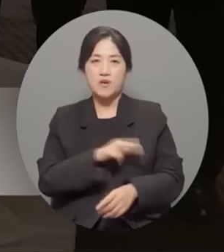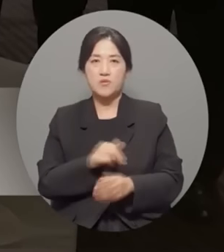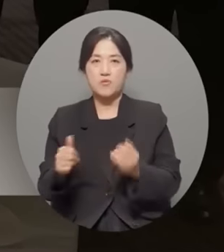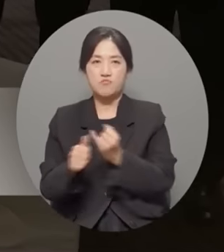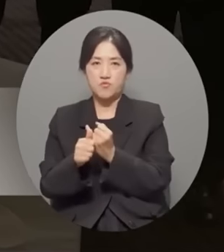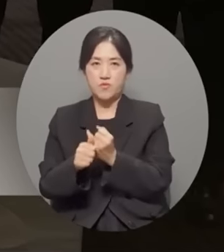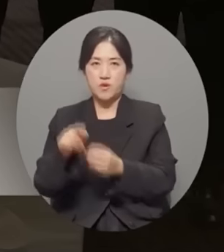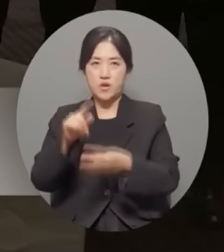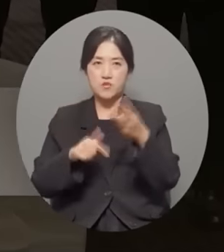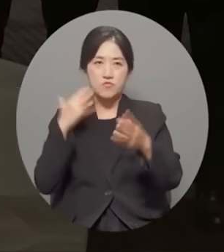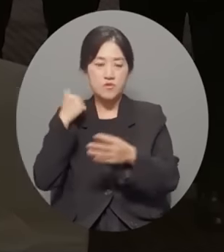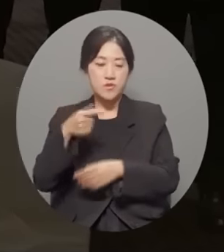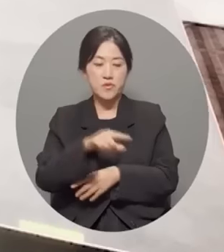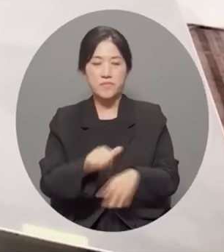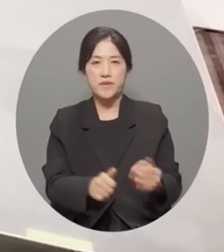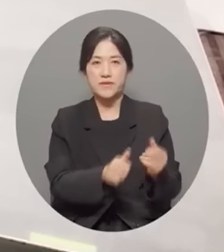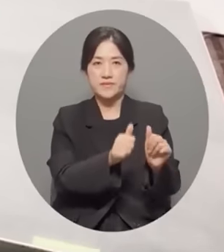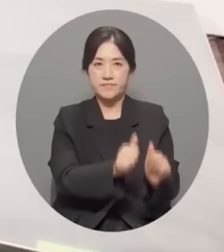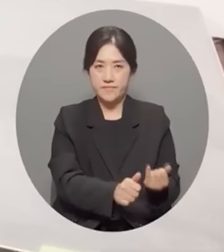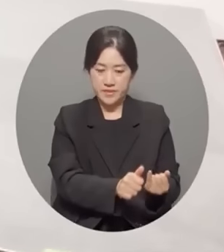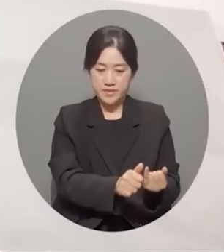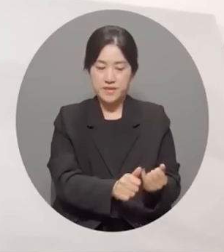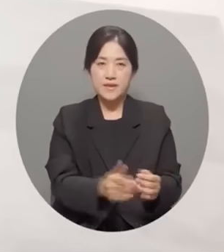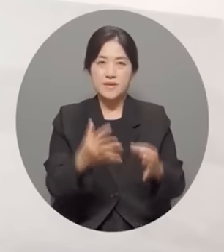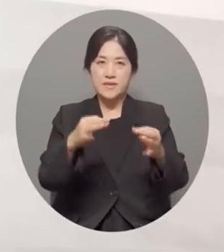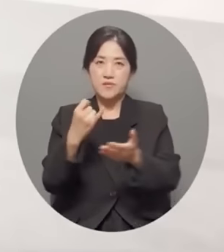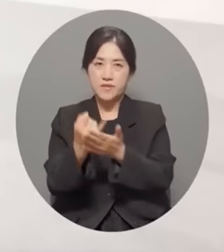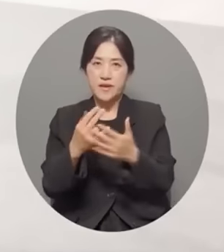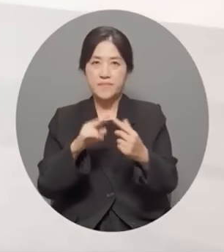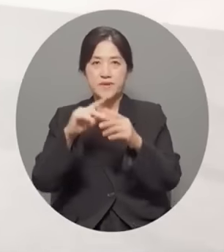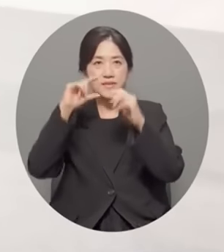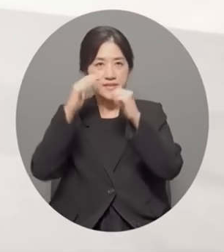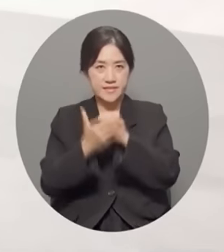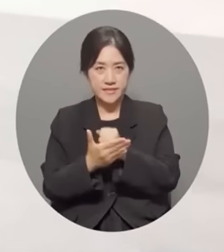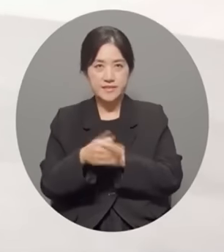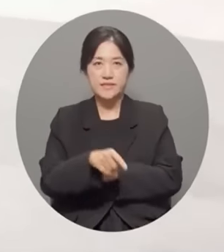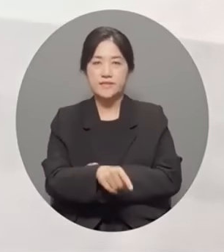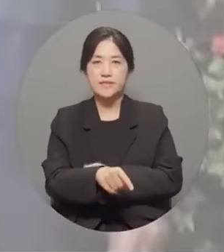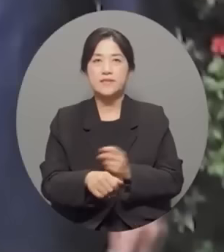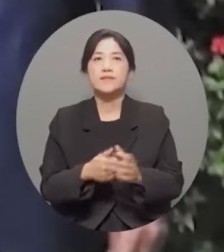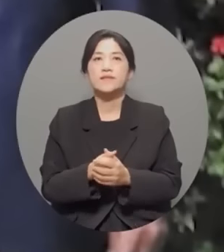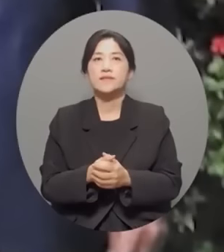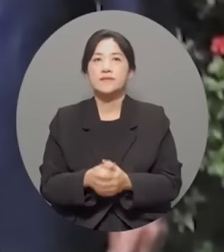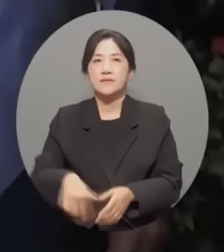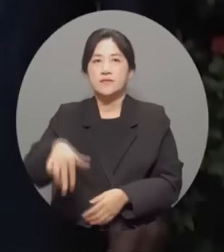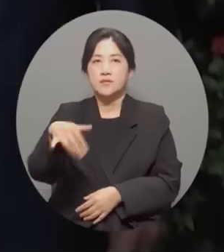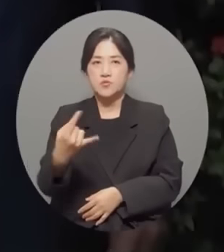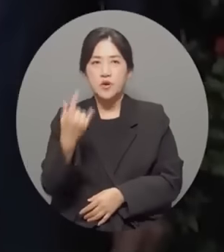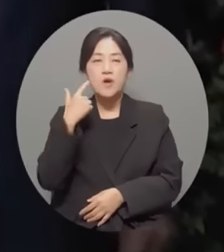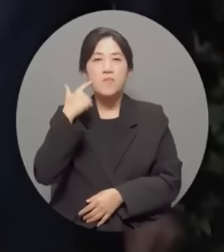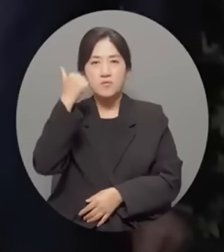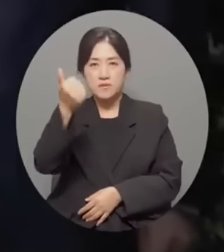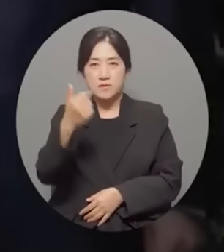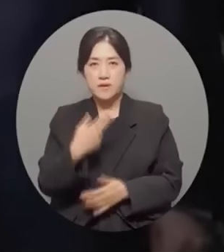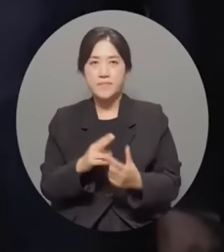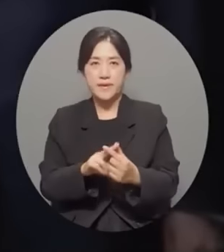대통령 옆에 서 있습니다. 김건희 여사와도 따로 사진을 찍었습니다. 최재형 목사도 이 자리에